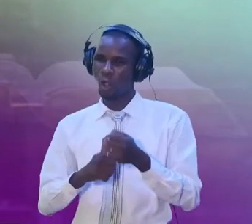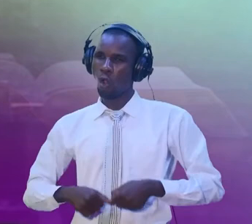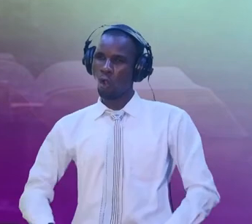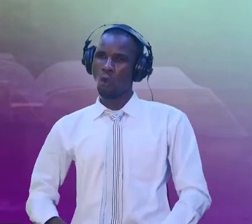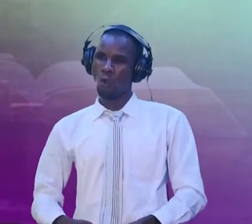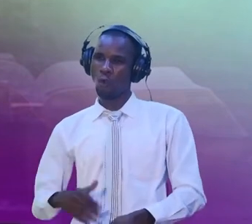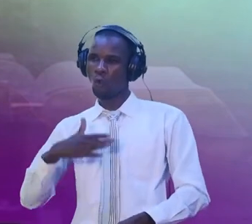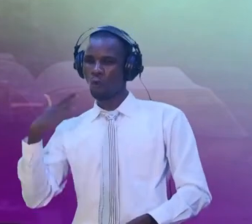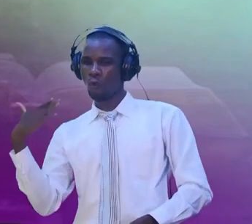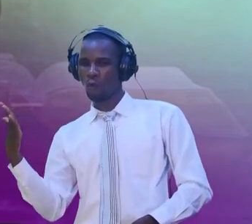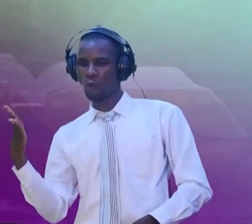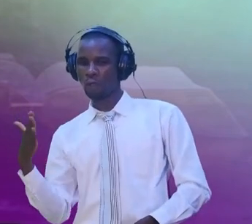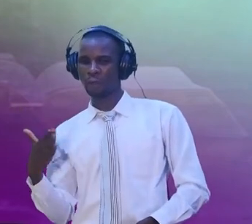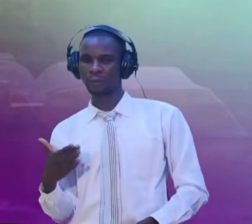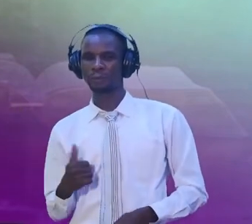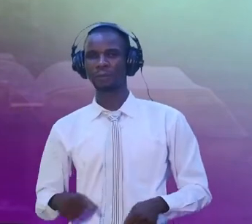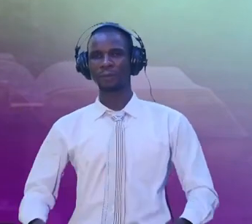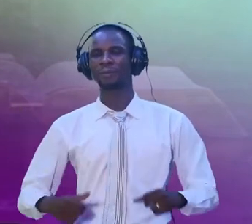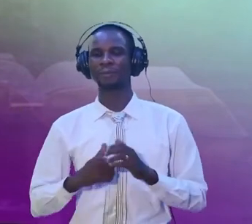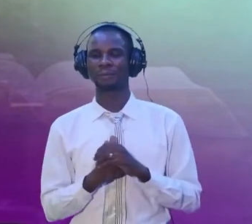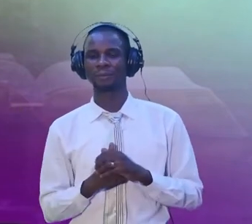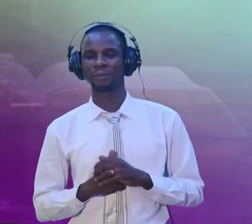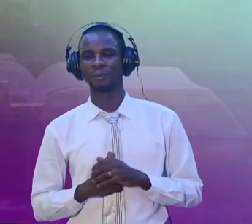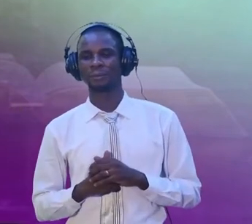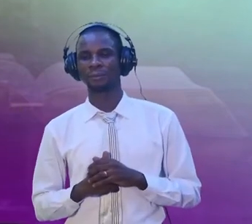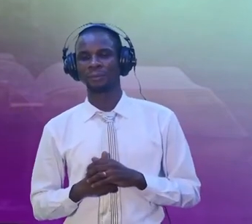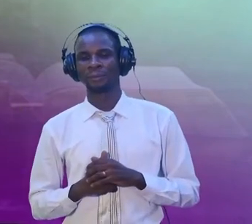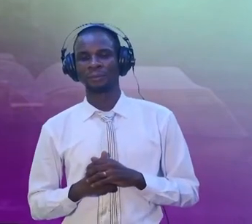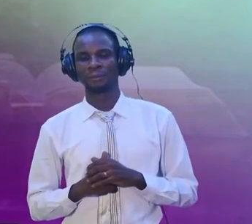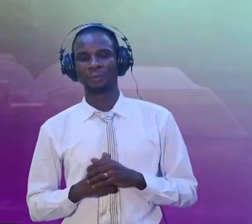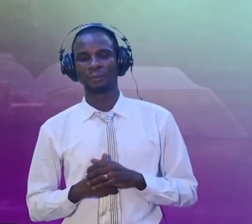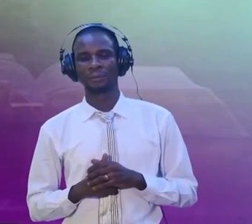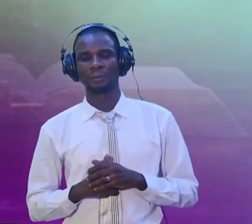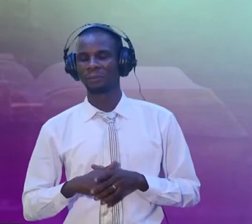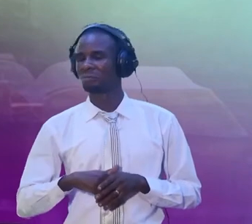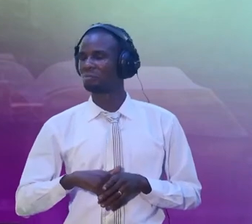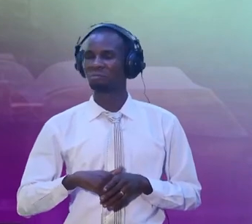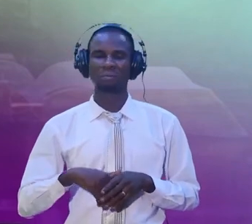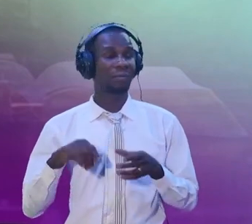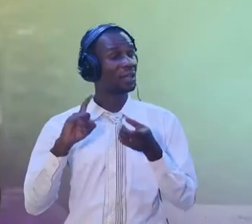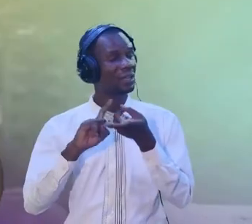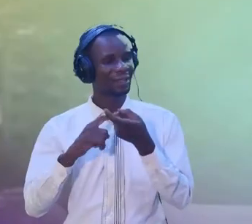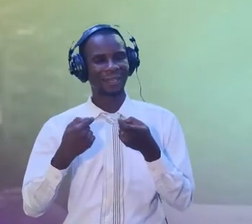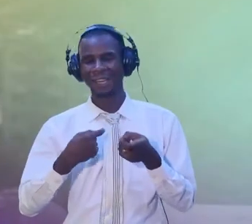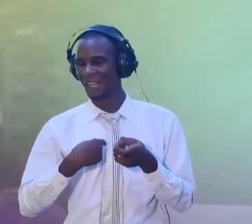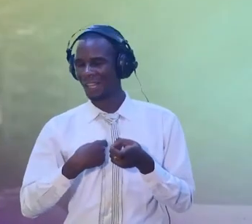Watu wengine wanasema kwamba niliona rafiki yangu aliyefariki zamani kule mbinguni.